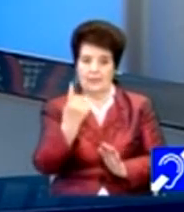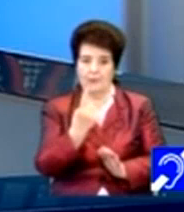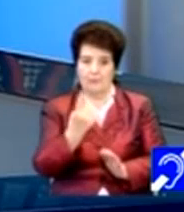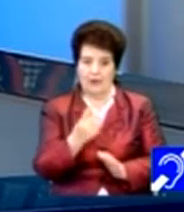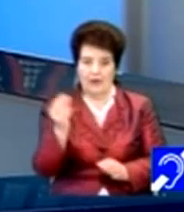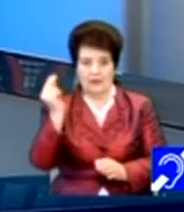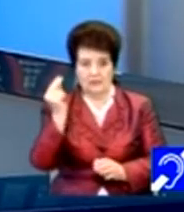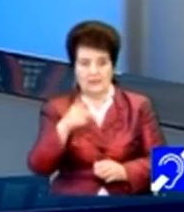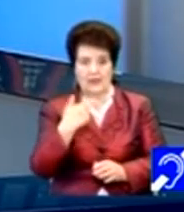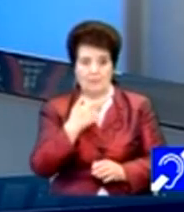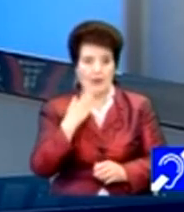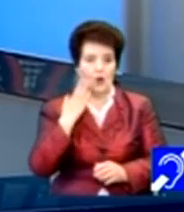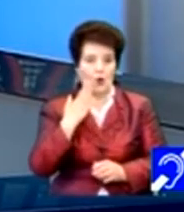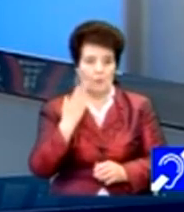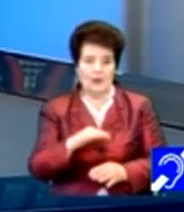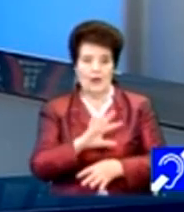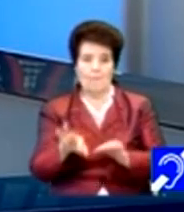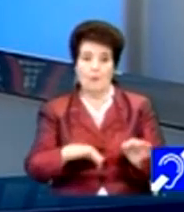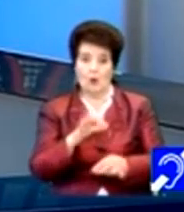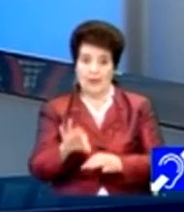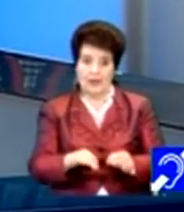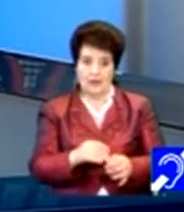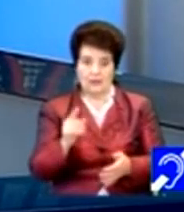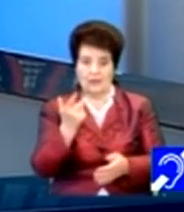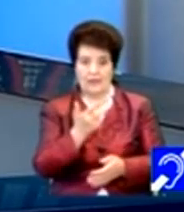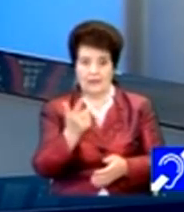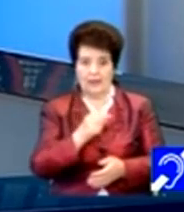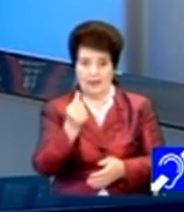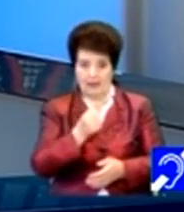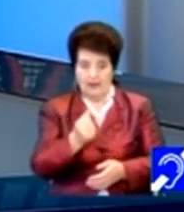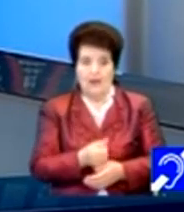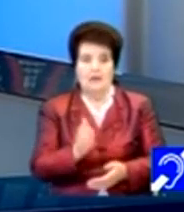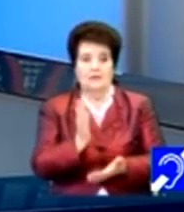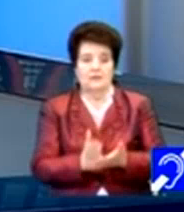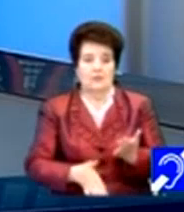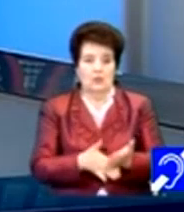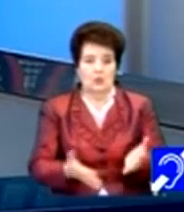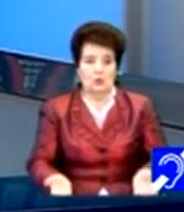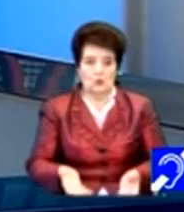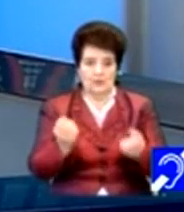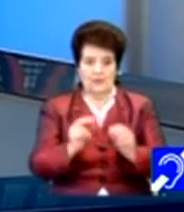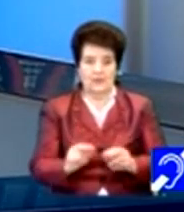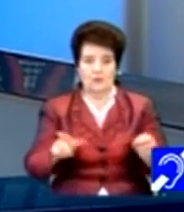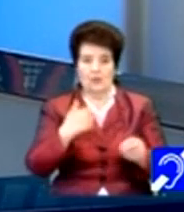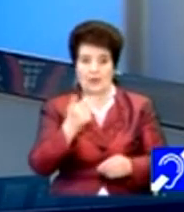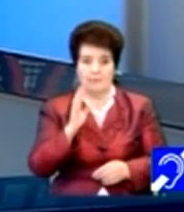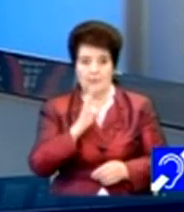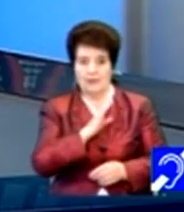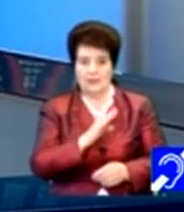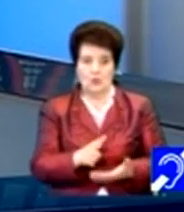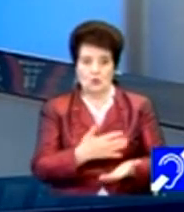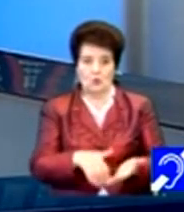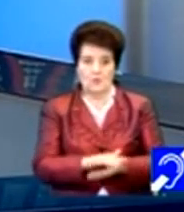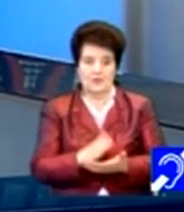care studiază în limba română. Proiectul, care a ajuns la a treia ediție, vine să susțină educația în limba maternă și